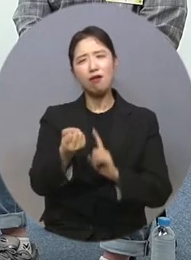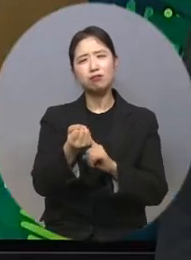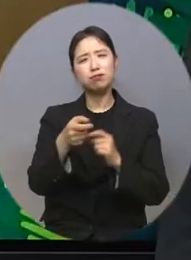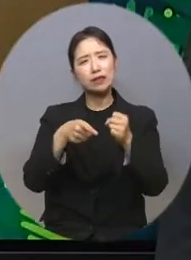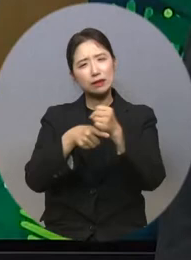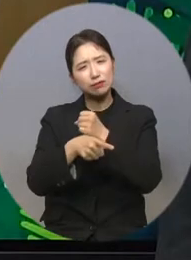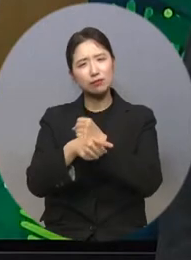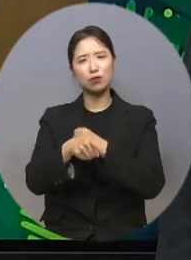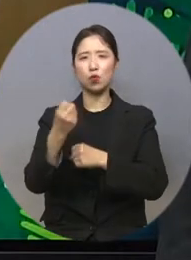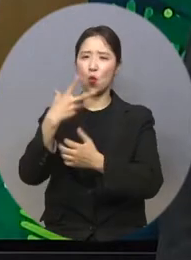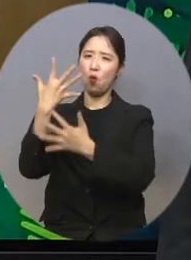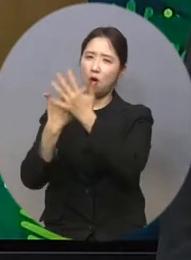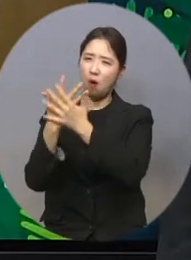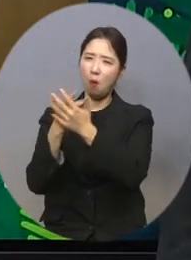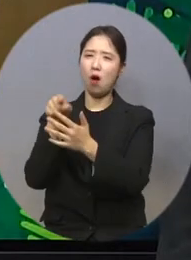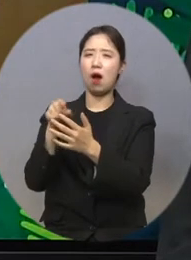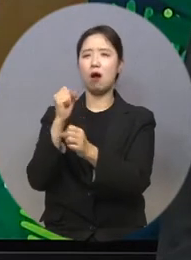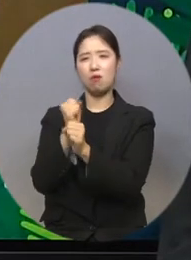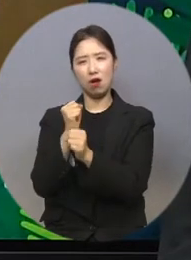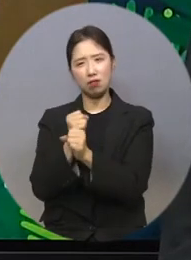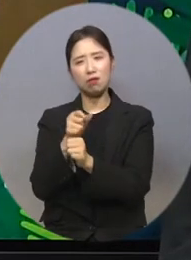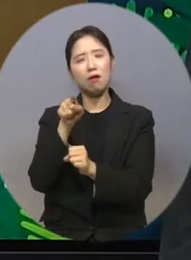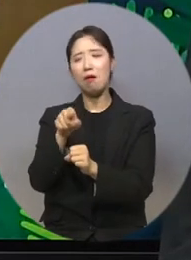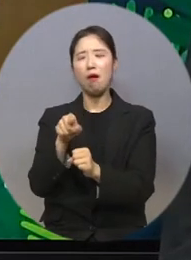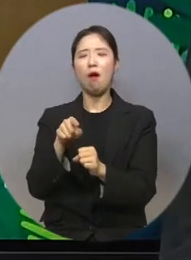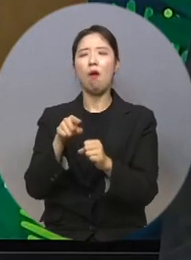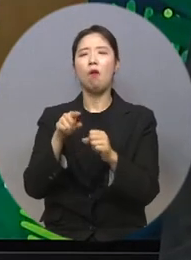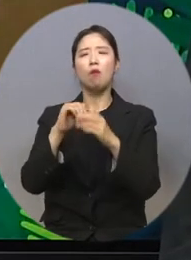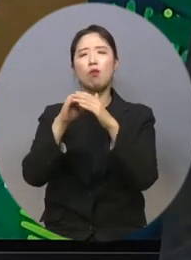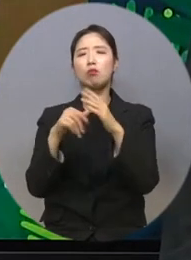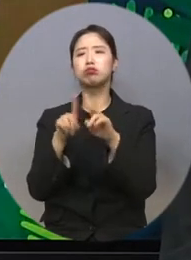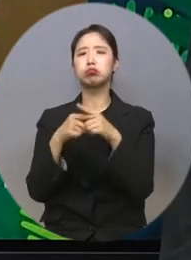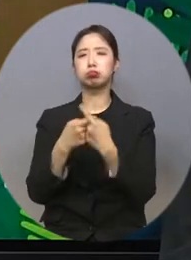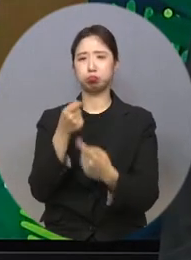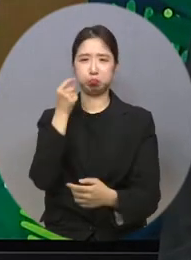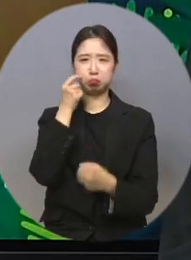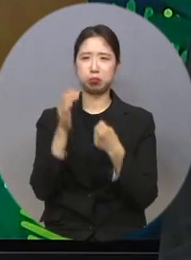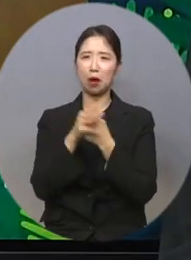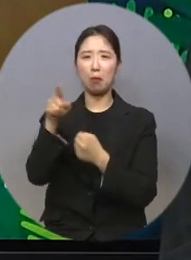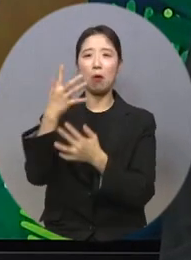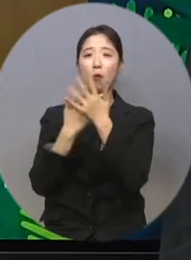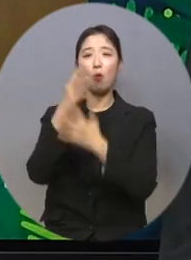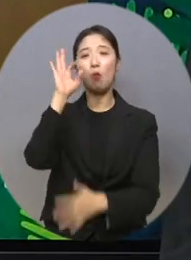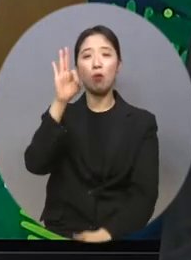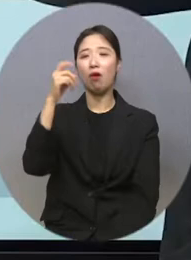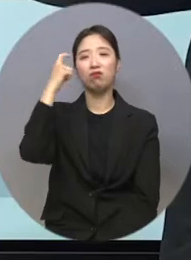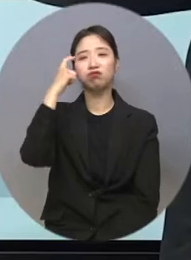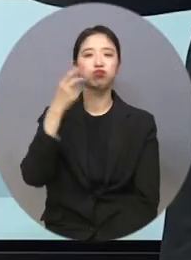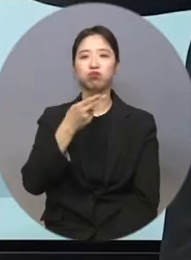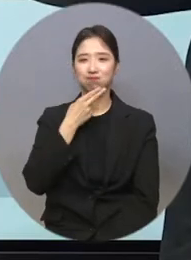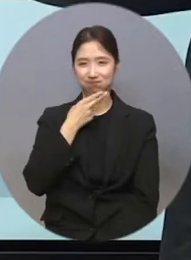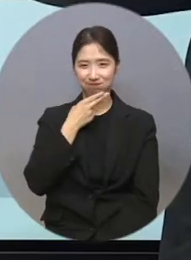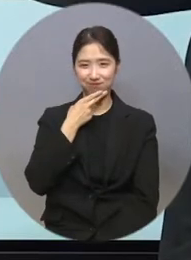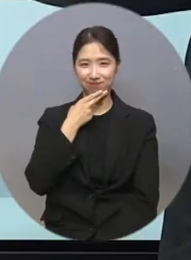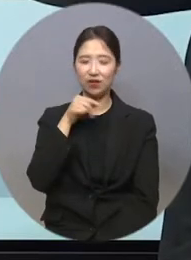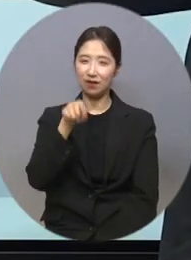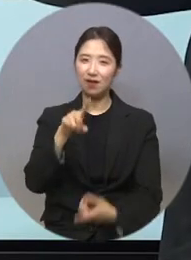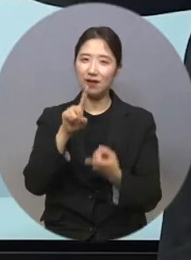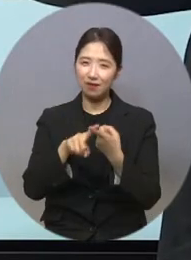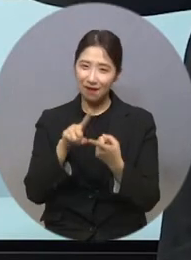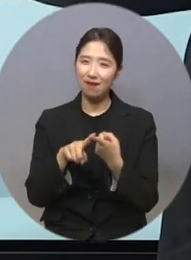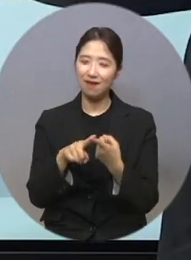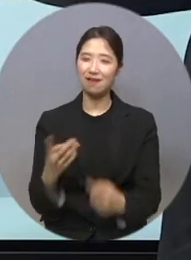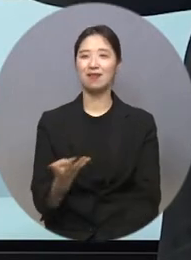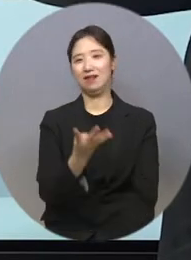영화가 생겼는지 거기에 대한 이해부터가 안 되니까 그 영화를 볼 생각을 잘 못하잖아요. 그러니까 그런 부분에 대해서 우리 네 분이 또